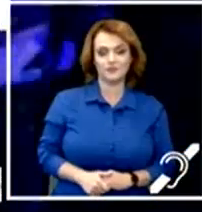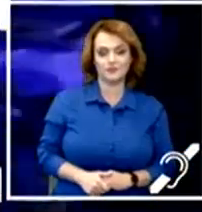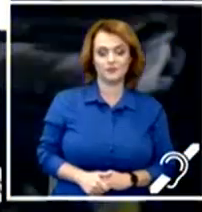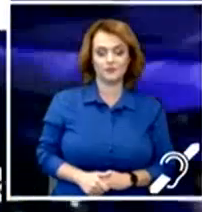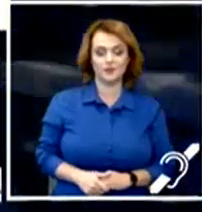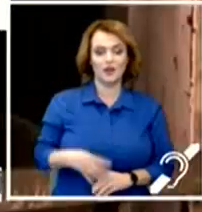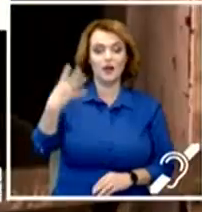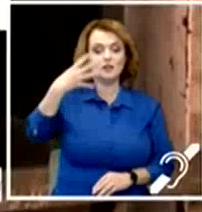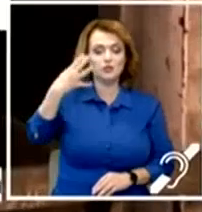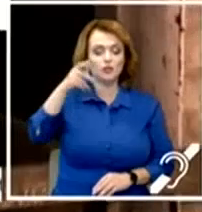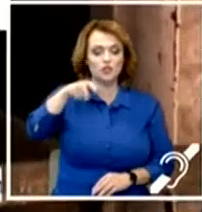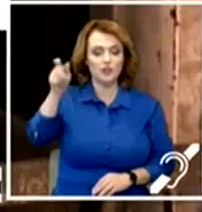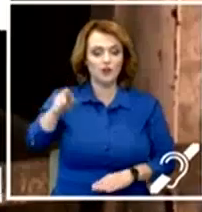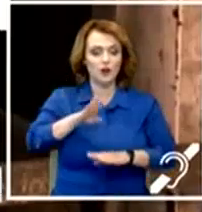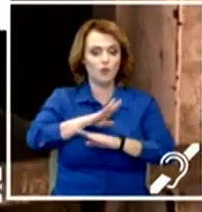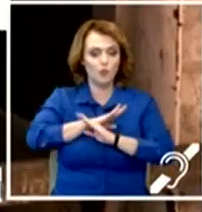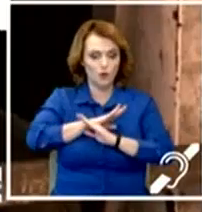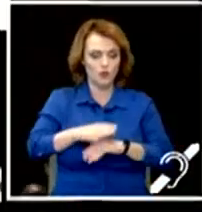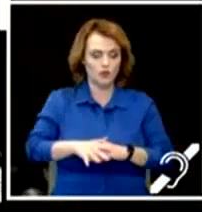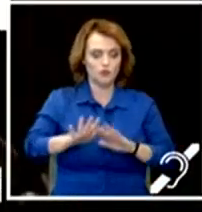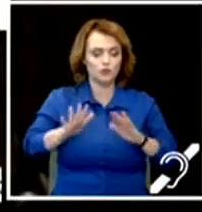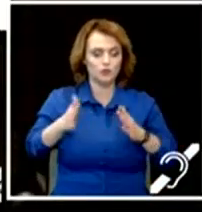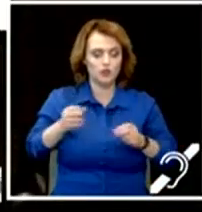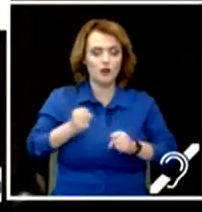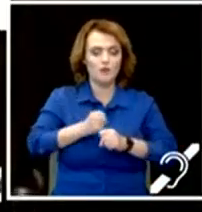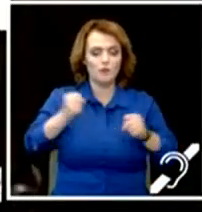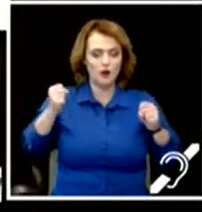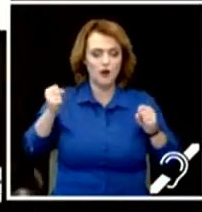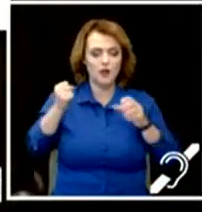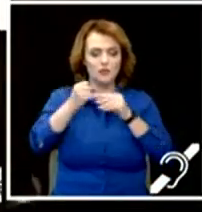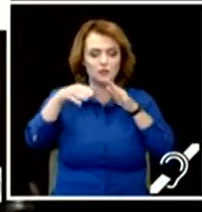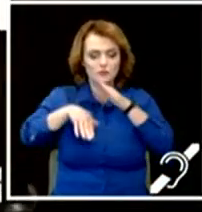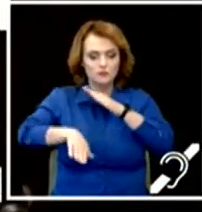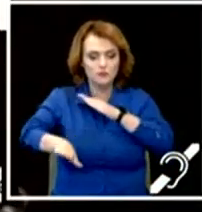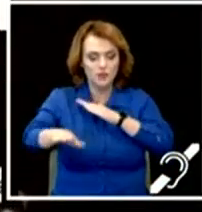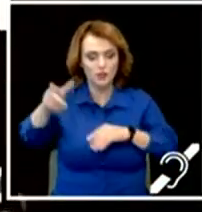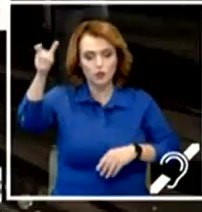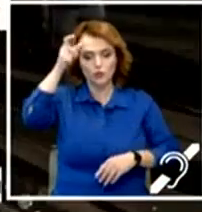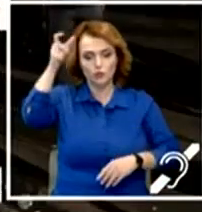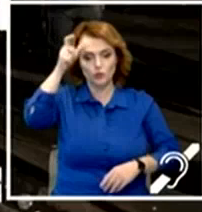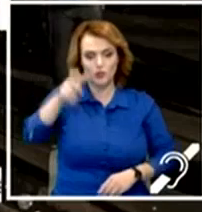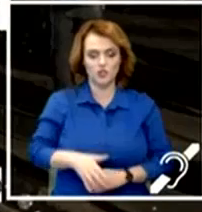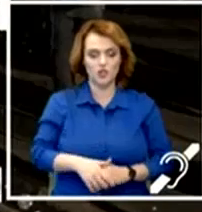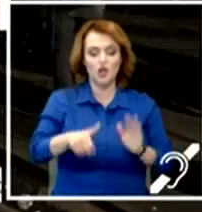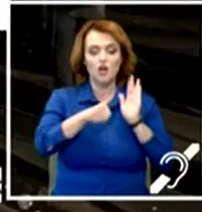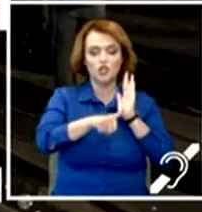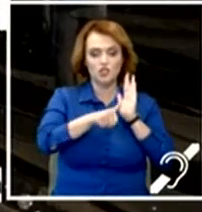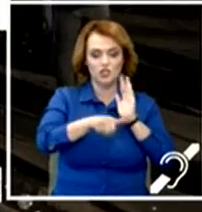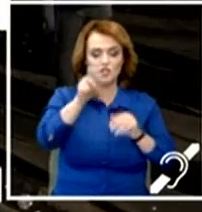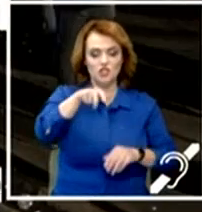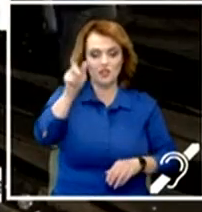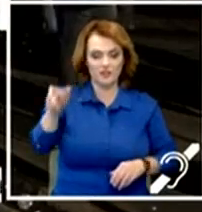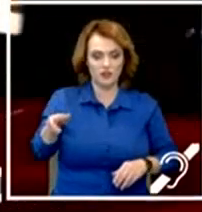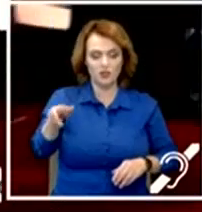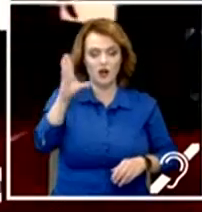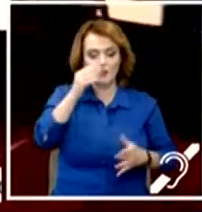Cel puțin 40 de oameni au murit într-o explozie dintr-o mină din Turcia. 60 de mineri au fost scoși din subteran, dar rămâne cel